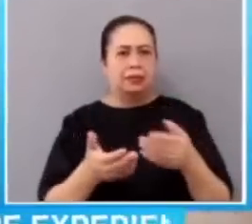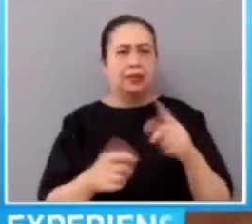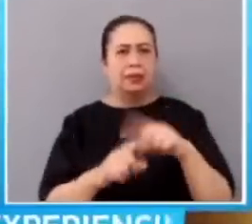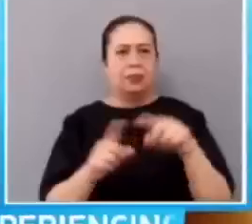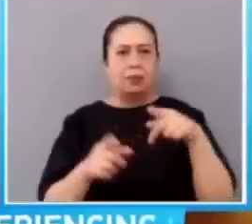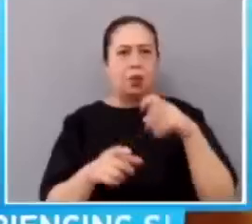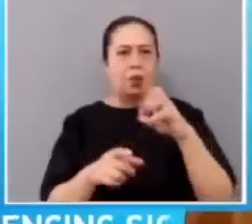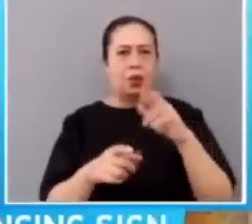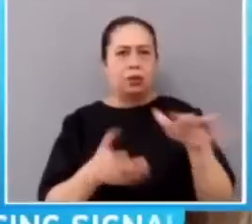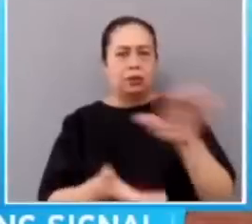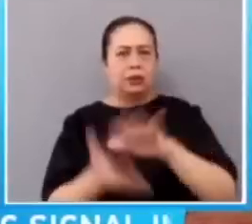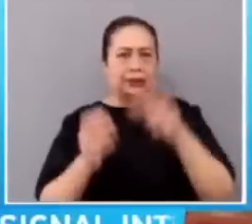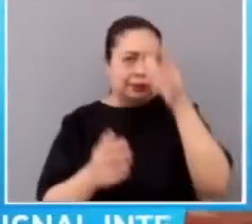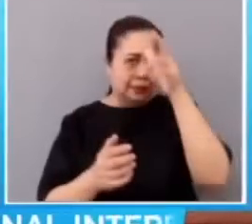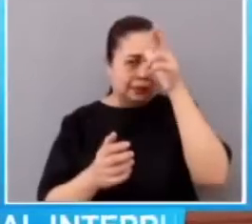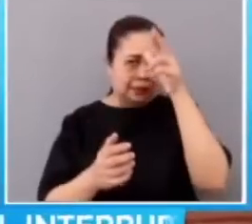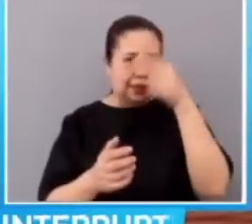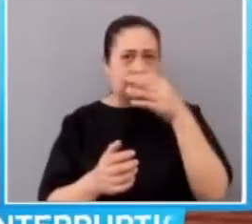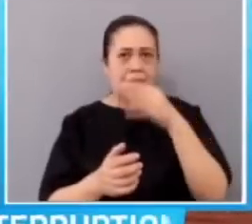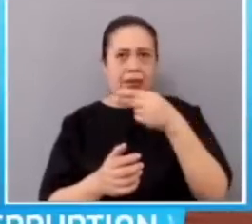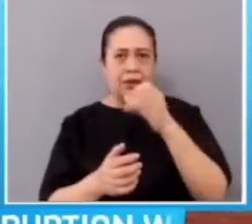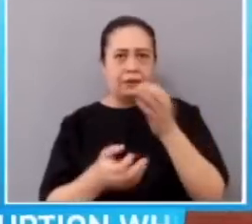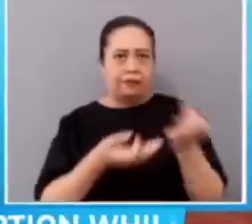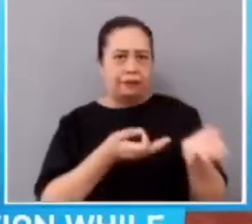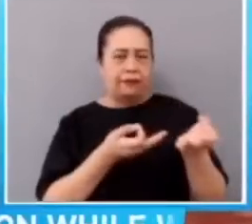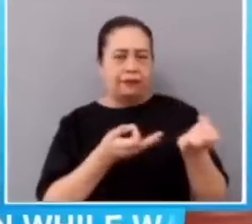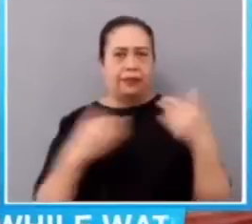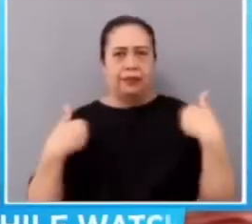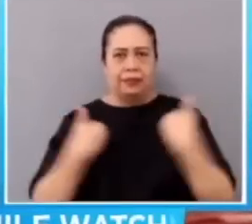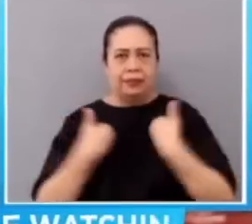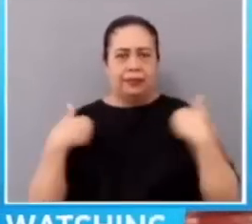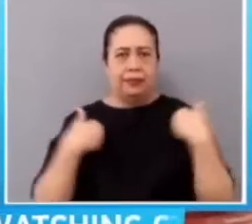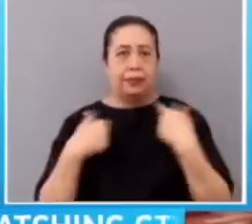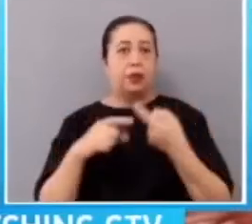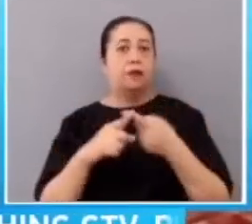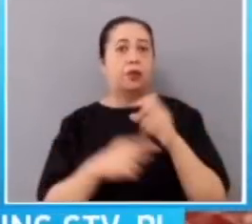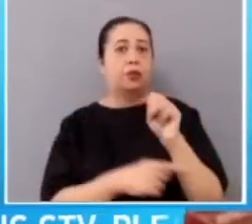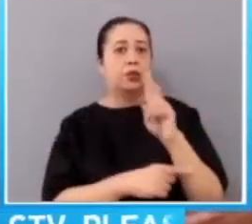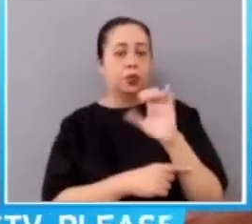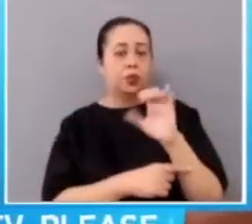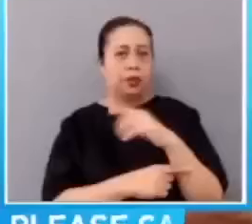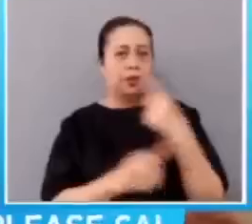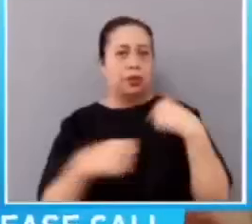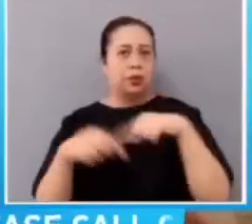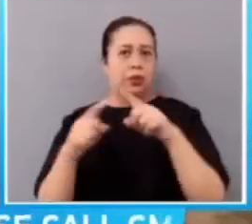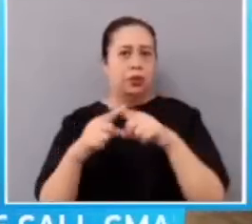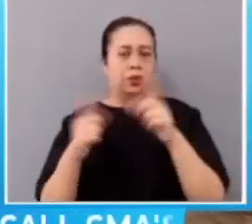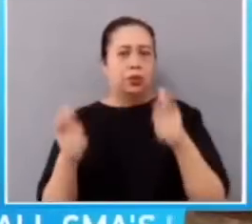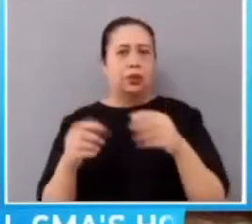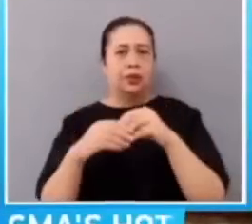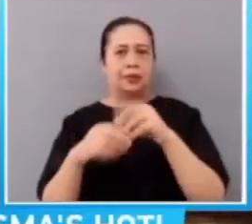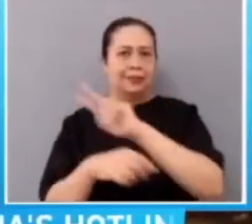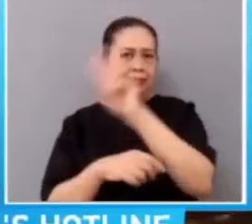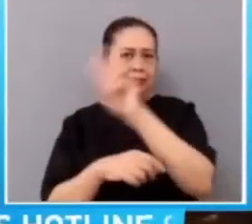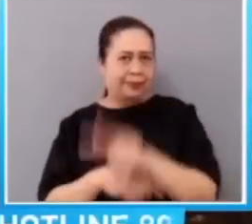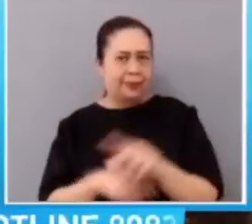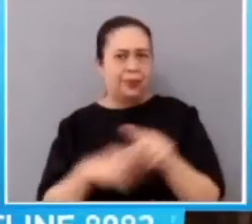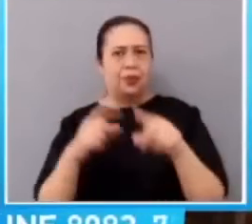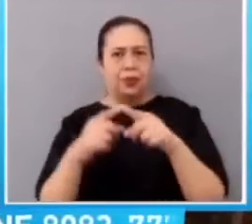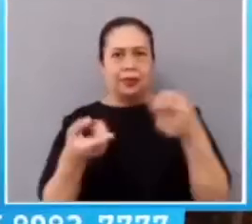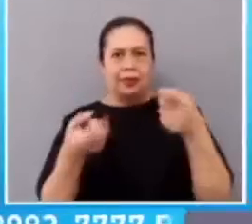chicken at hog feeds. Galing daw Subic ang truck at papunta sa isang warehouse sa Valenzuela nang mangyari ang